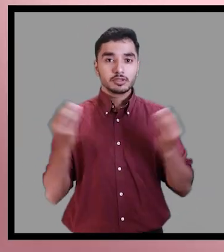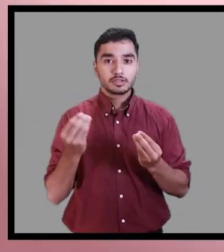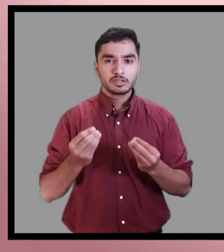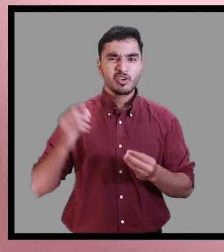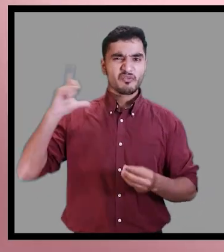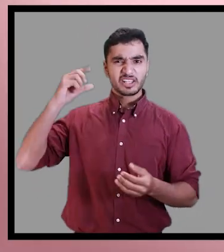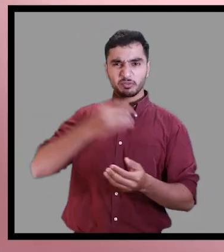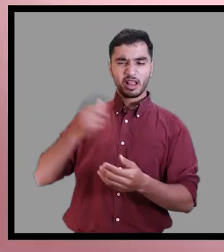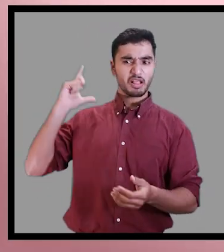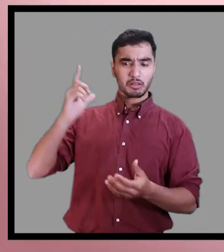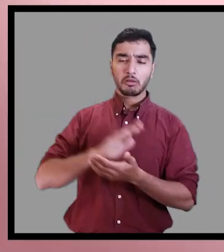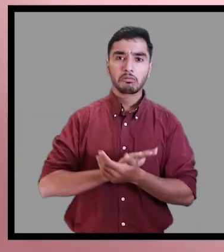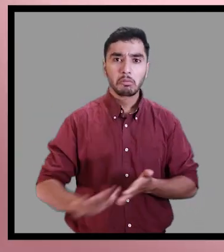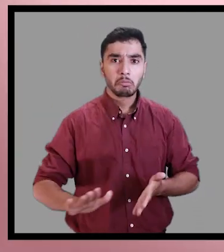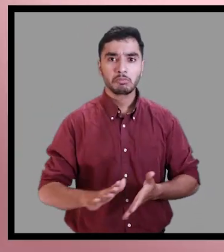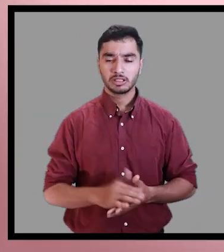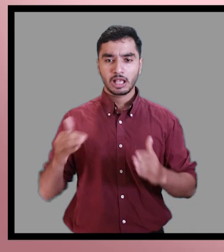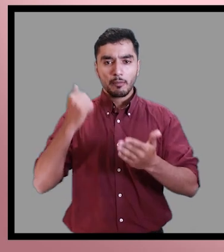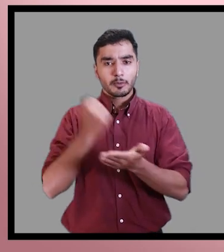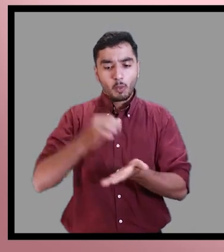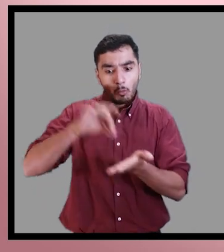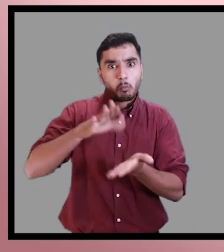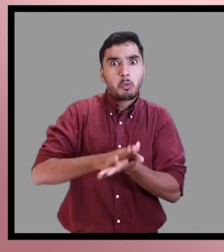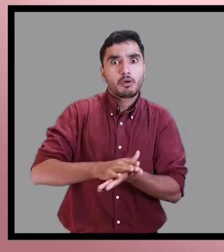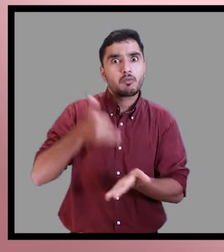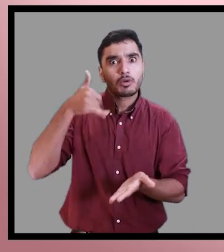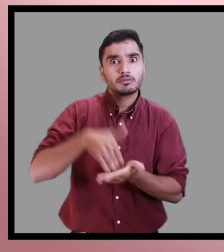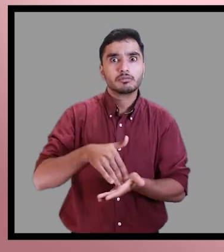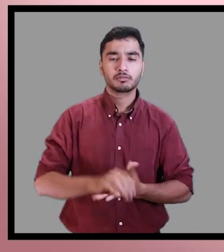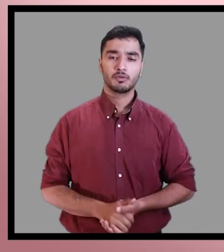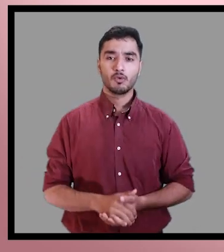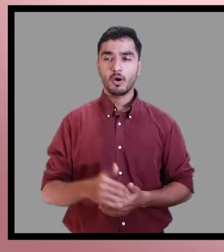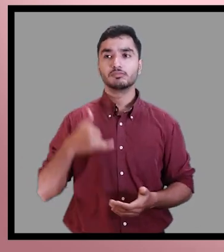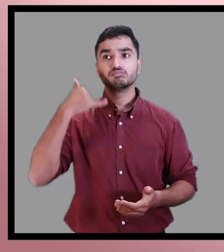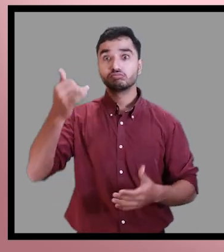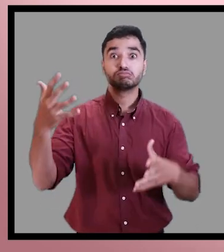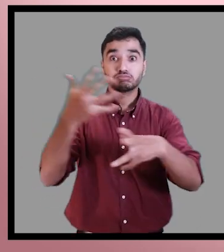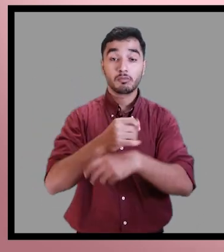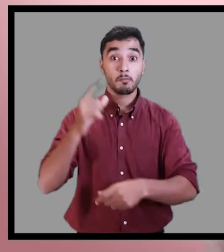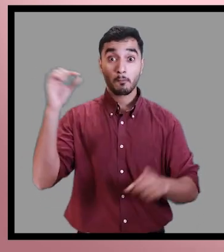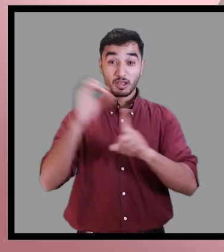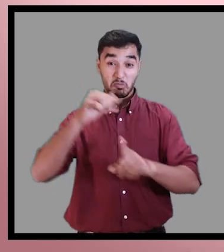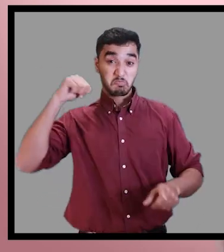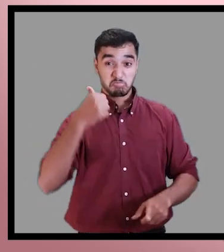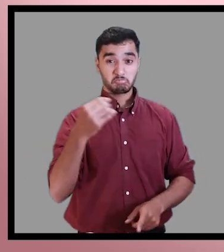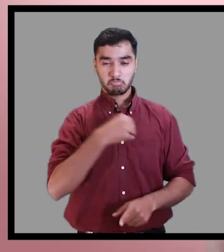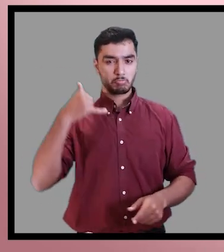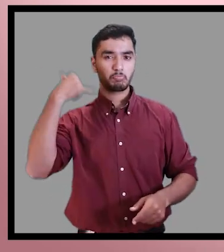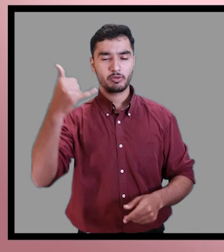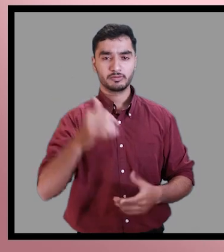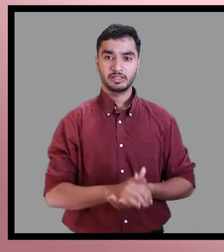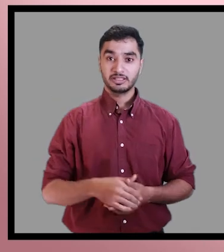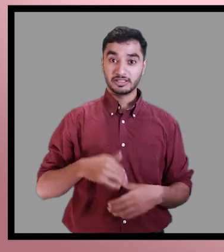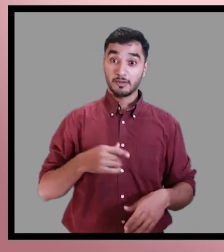जिंदगी आसान। नो मोर वेटिंग इन द लॉन्ग क्यू एट द हॉस्पिटल। घर बैठे बैठे अपने फोन से अपॉइंटमेंट बुक करें और कंसल्ट करें पाकिस्तान के बेहतरीन डॉक्टर